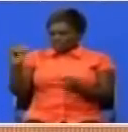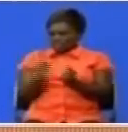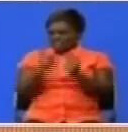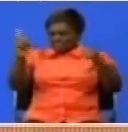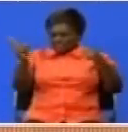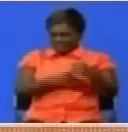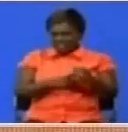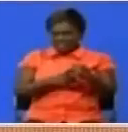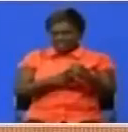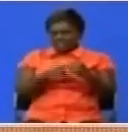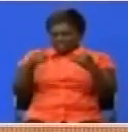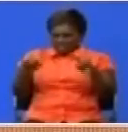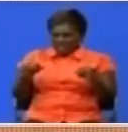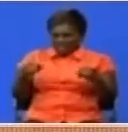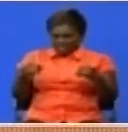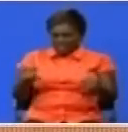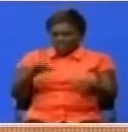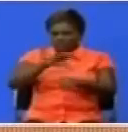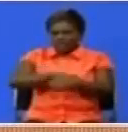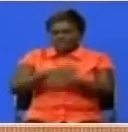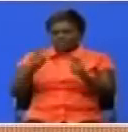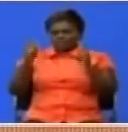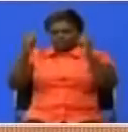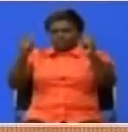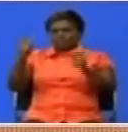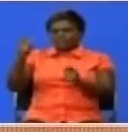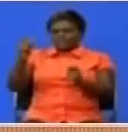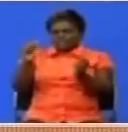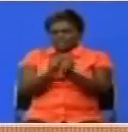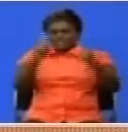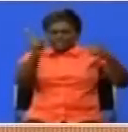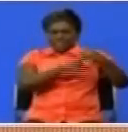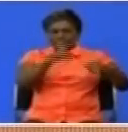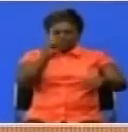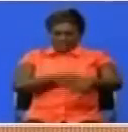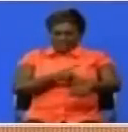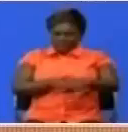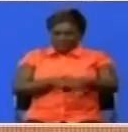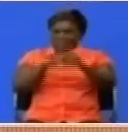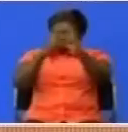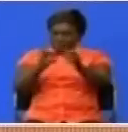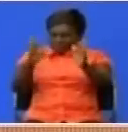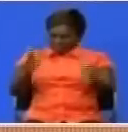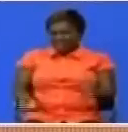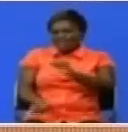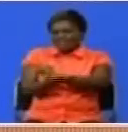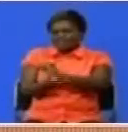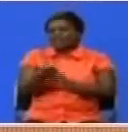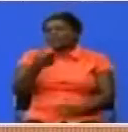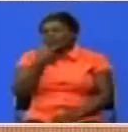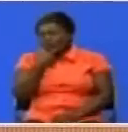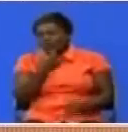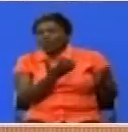2016 kitakuwa kikijaribu kutoa taji la ligi kuu kwa mara ya 16. Na kama Moses Wahisi anavyotuarifu, Gor Mahia